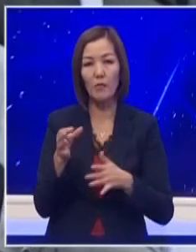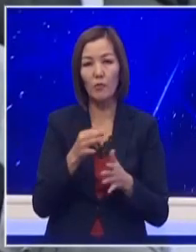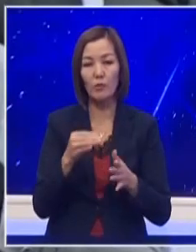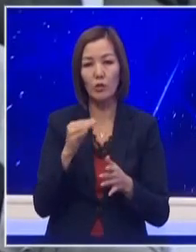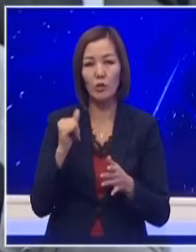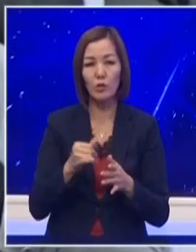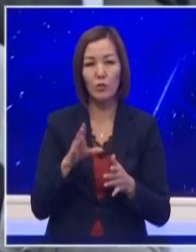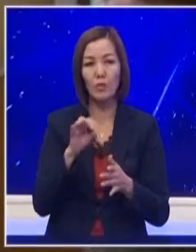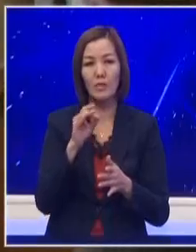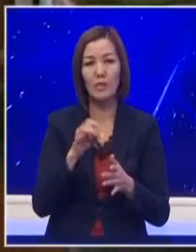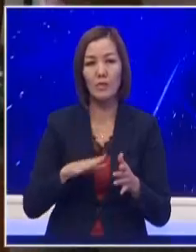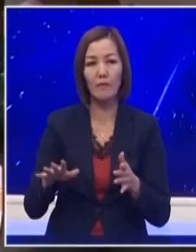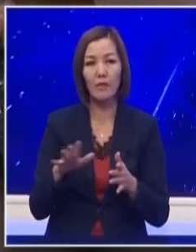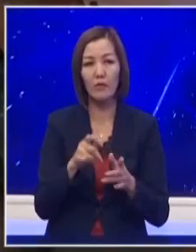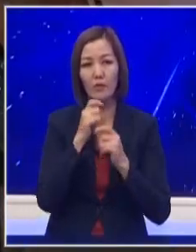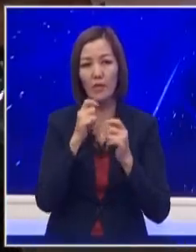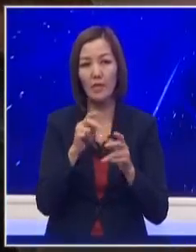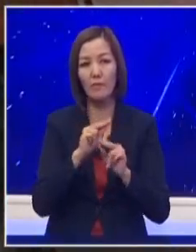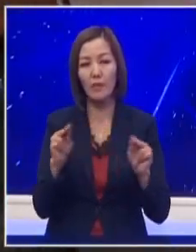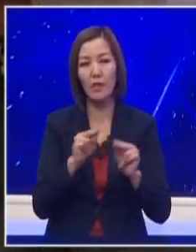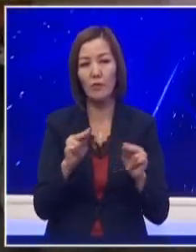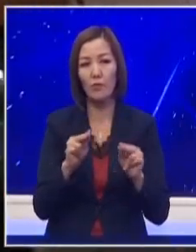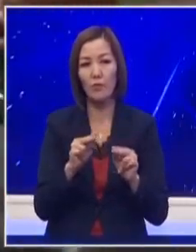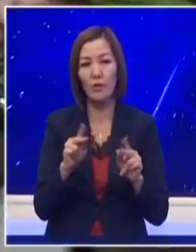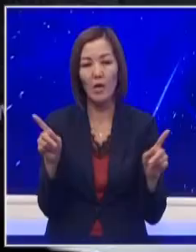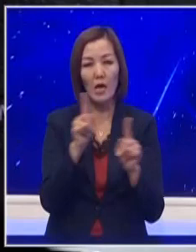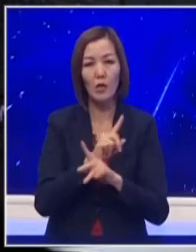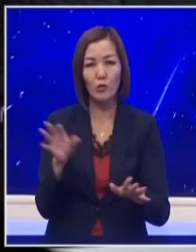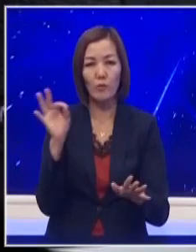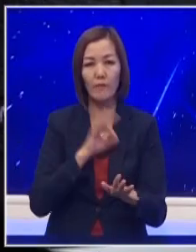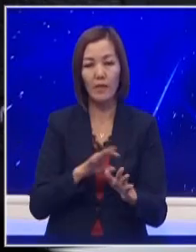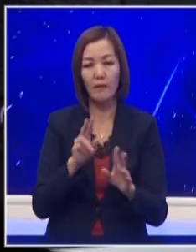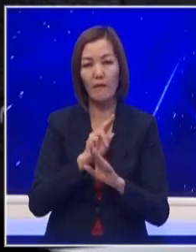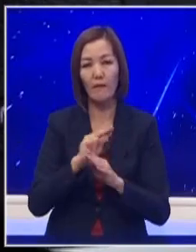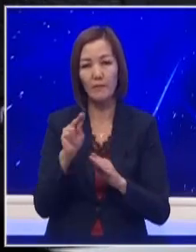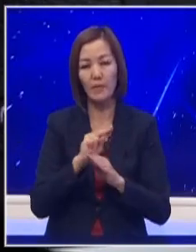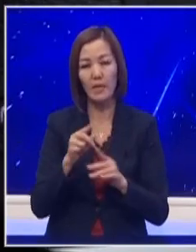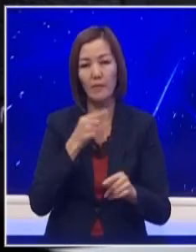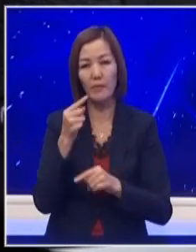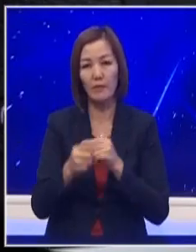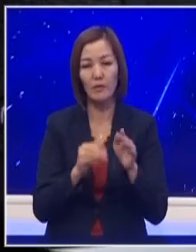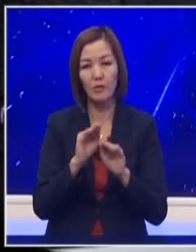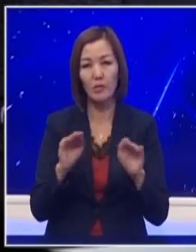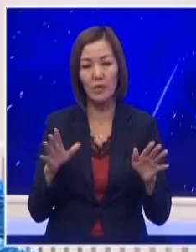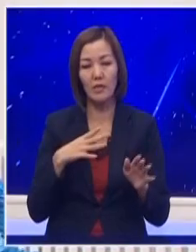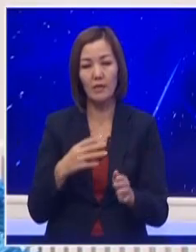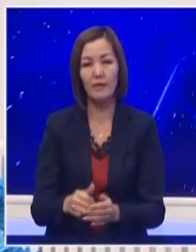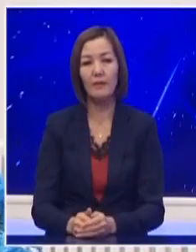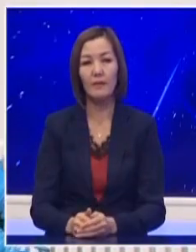также руководство искиндинского района наградили педагогов внесших особый вклад в воспитание подрастающего поколения